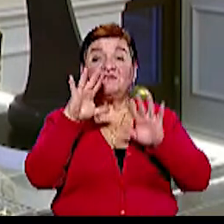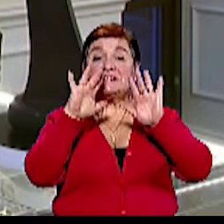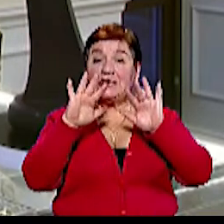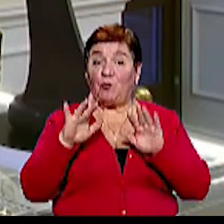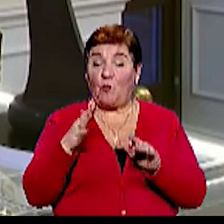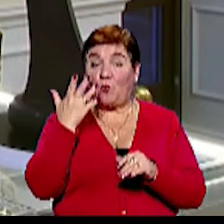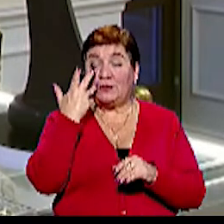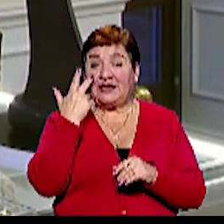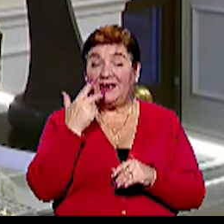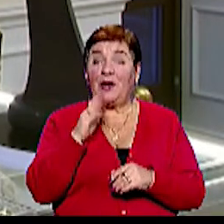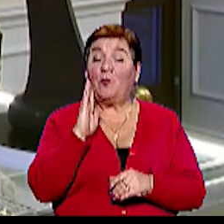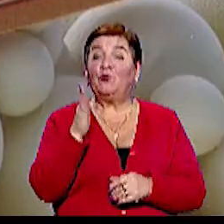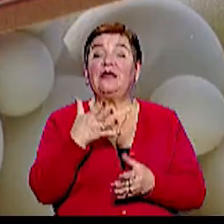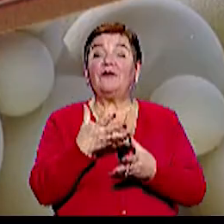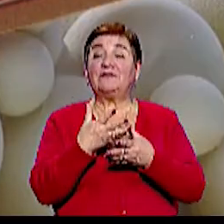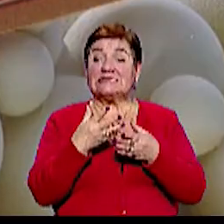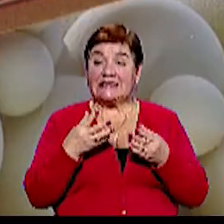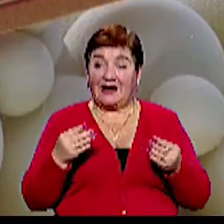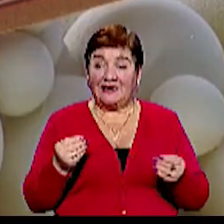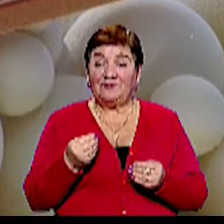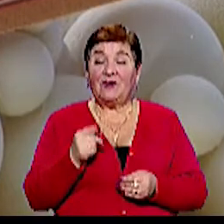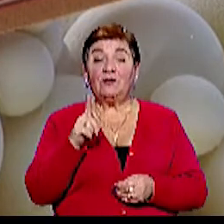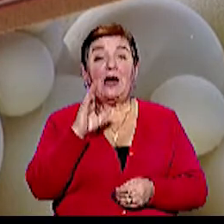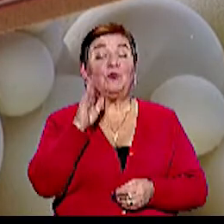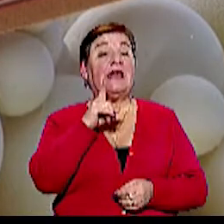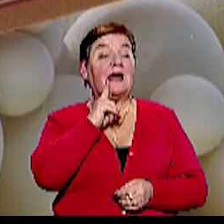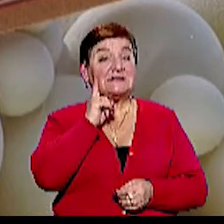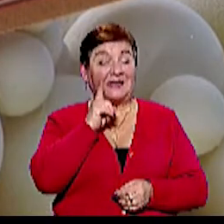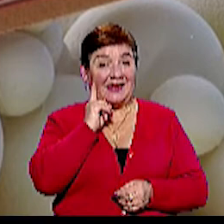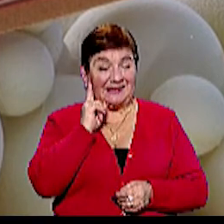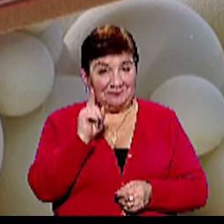прийде весна, це дерево стане зеленим.